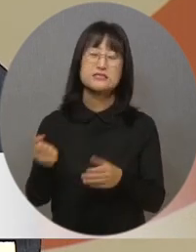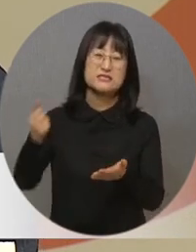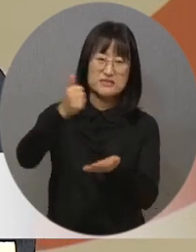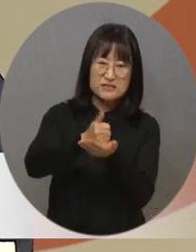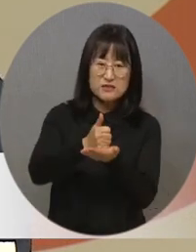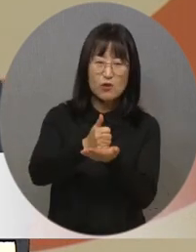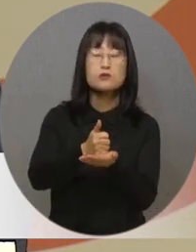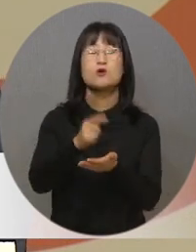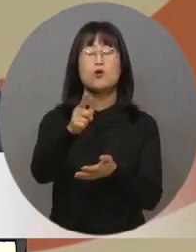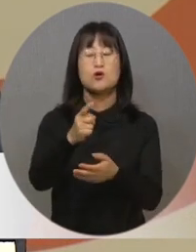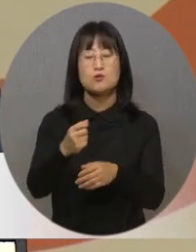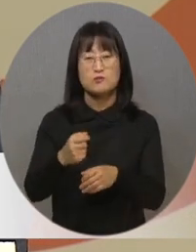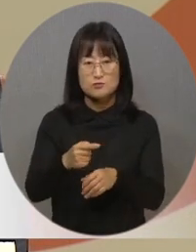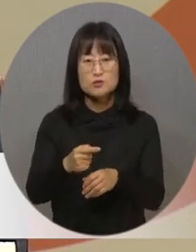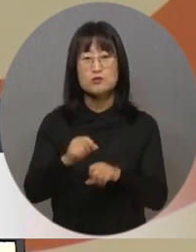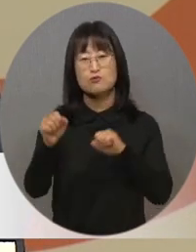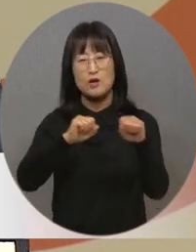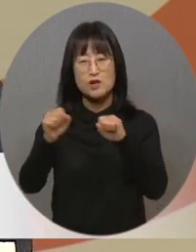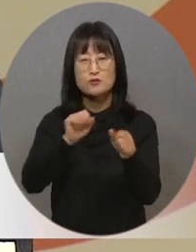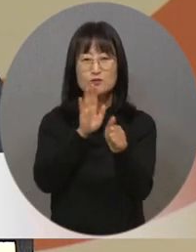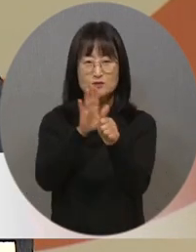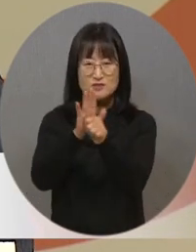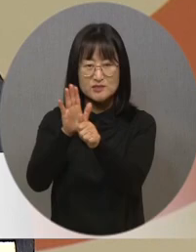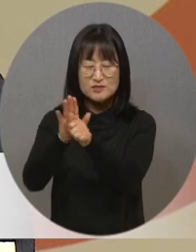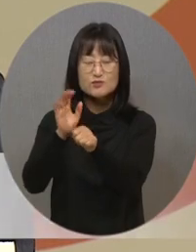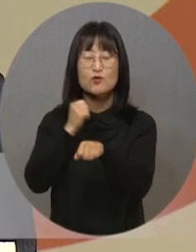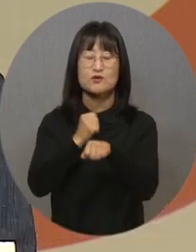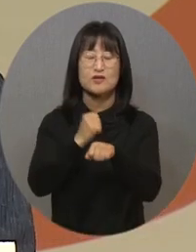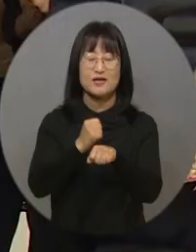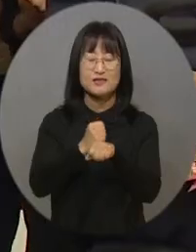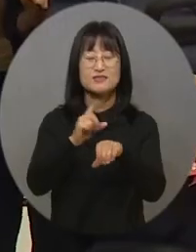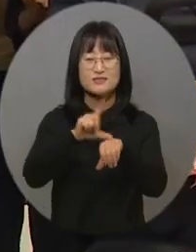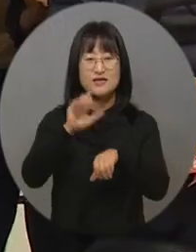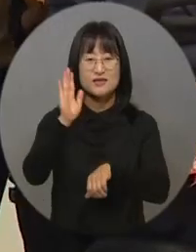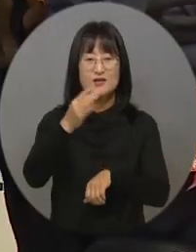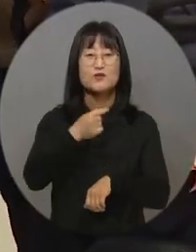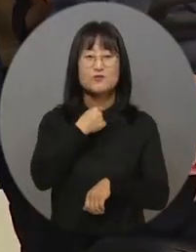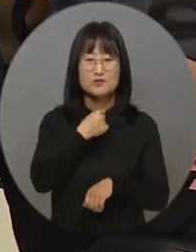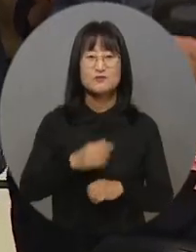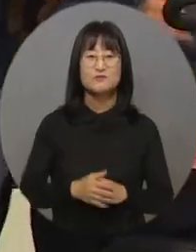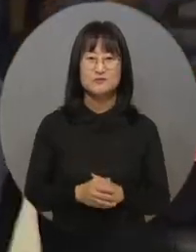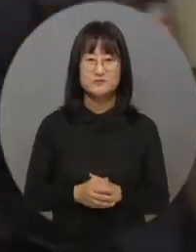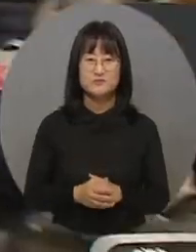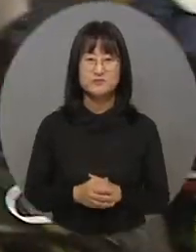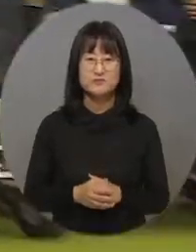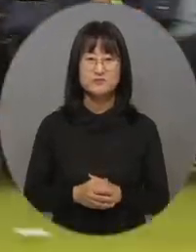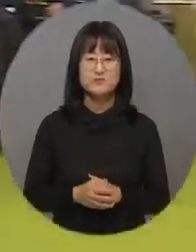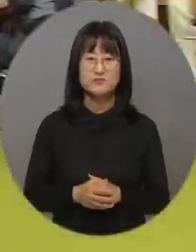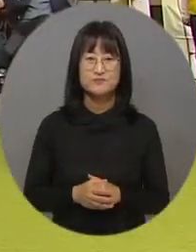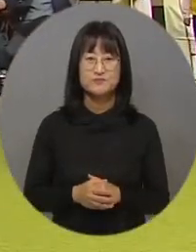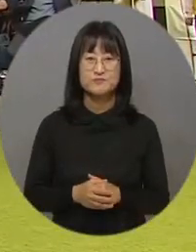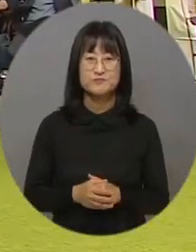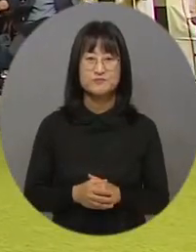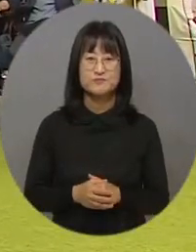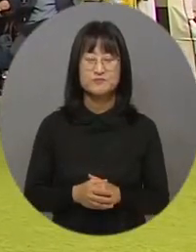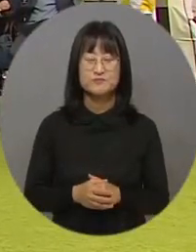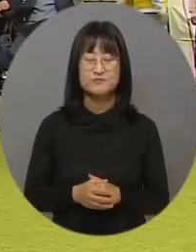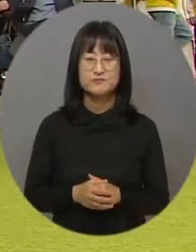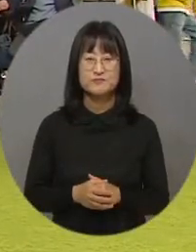응원하고 격려하는 그 소통의 시간이 되기를 바랍니다. 복지TV 뉴스 박순용입니다.